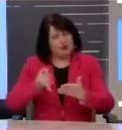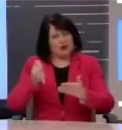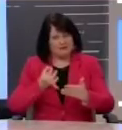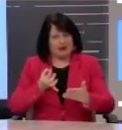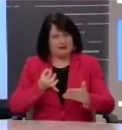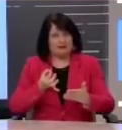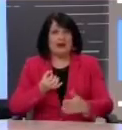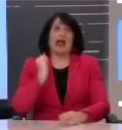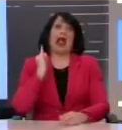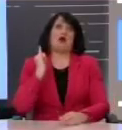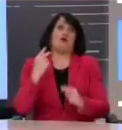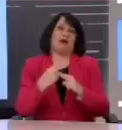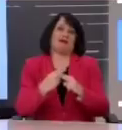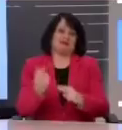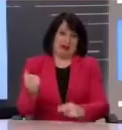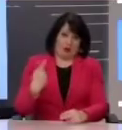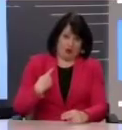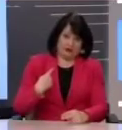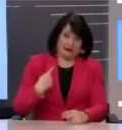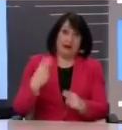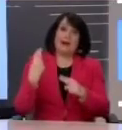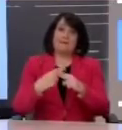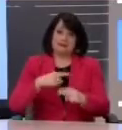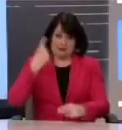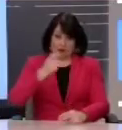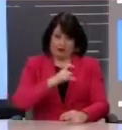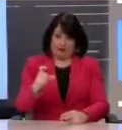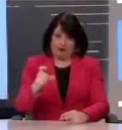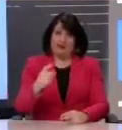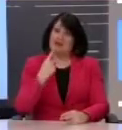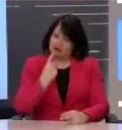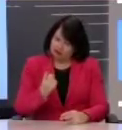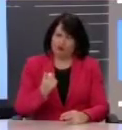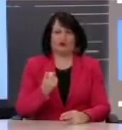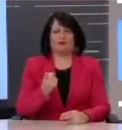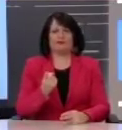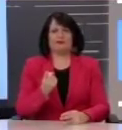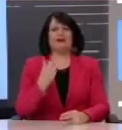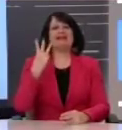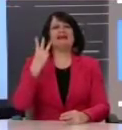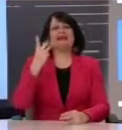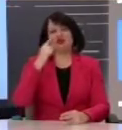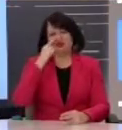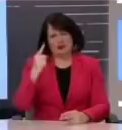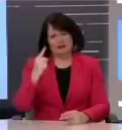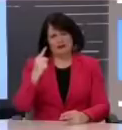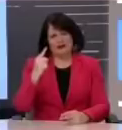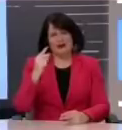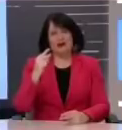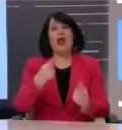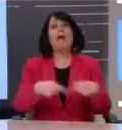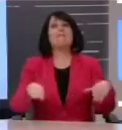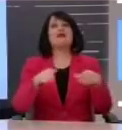Δεν έχει έρθει επισήμως, με το που θα έρθει, αναμένεται την επόμενη εβδομάδα και, αν δεν κάνω λάθος, στις 3 Νοεμβρίου θα τεθεί υπόψη και της